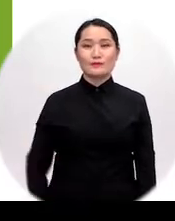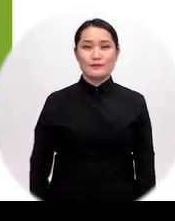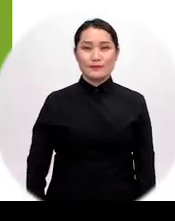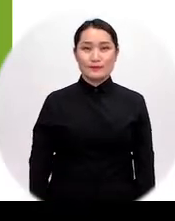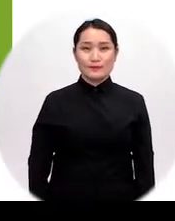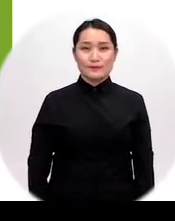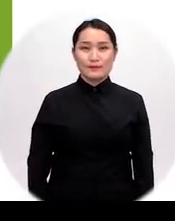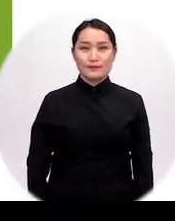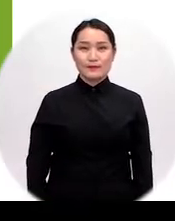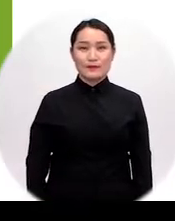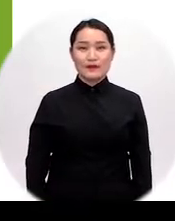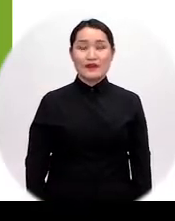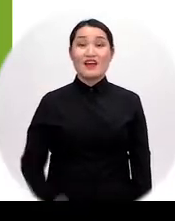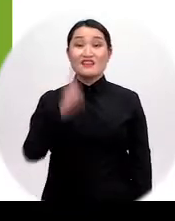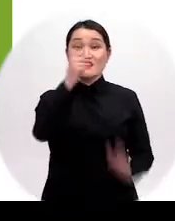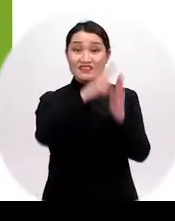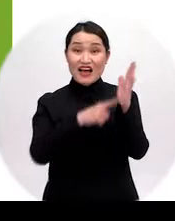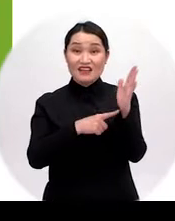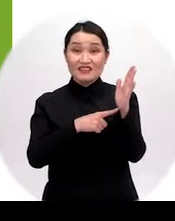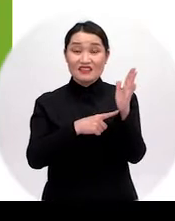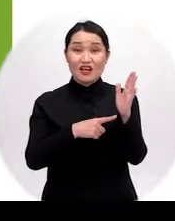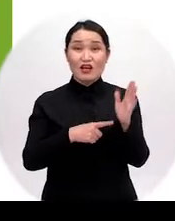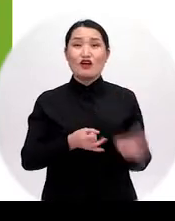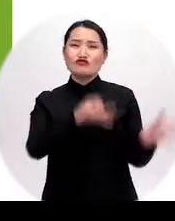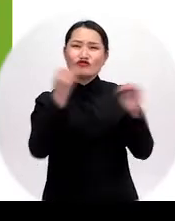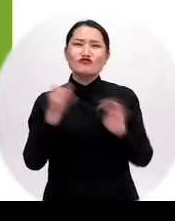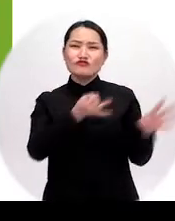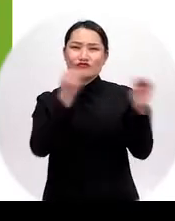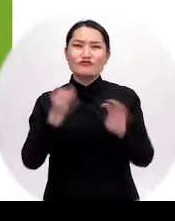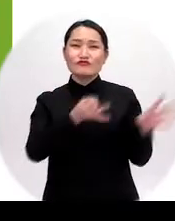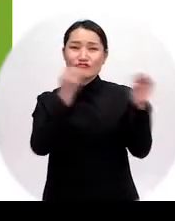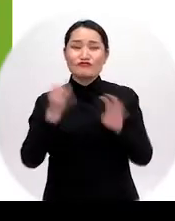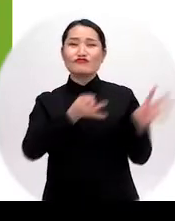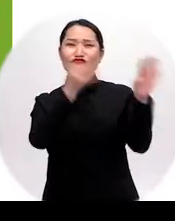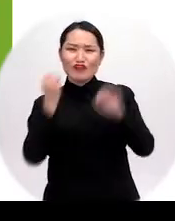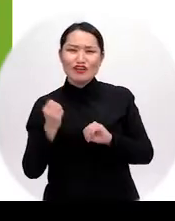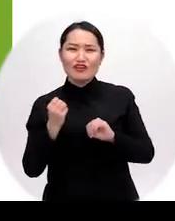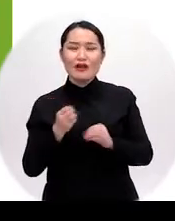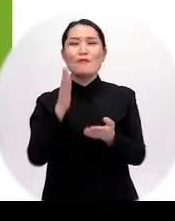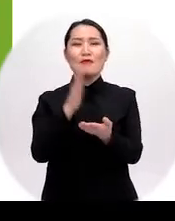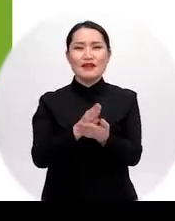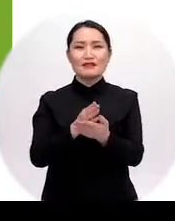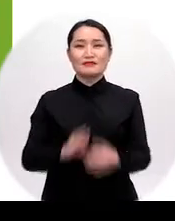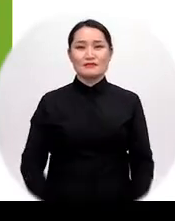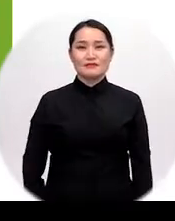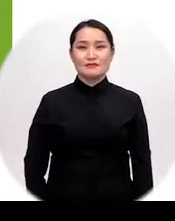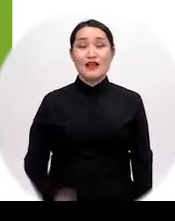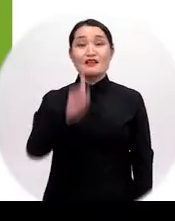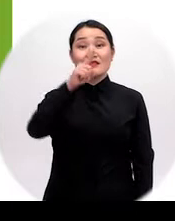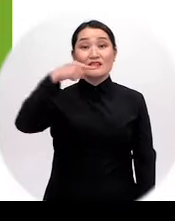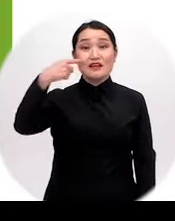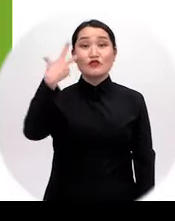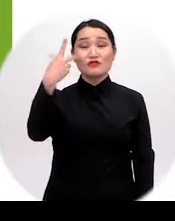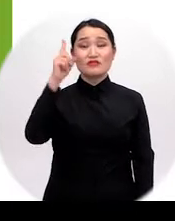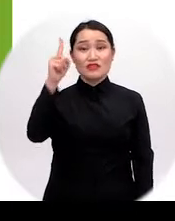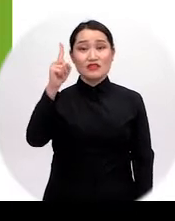4 Тэгэхээр сард 4 7 хоног гэдэг байх нь байна. Хоногоор үзвэл 1-ээс